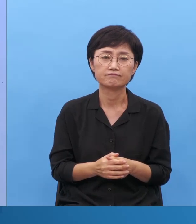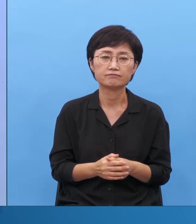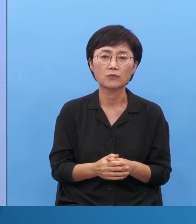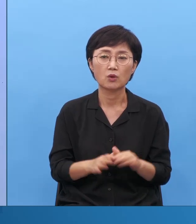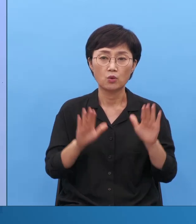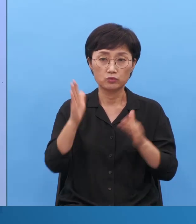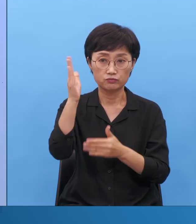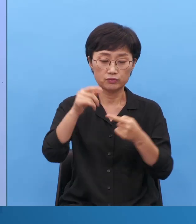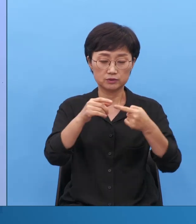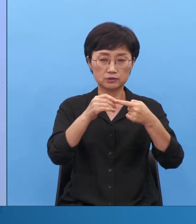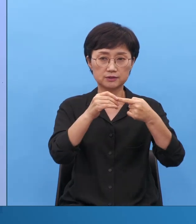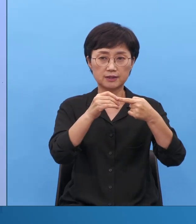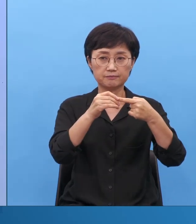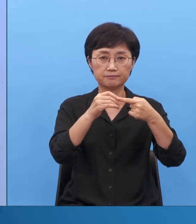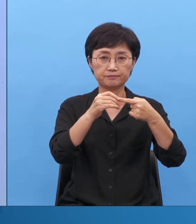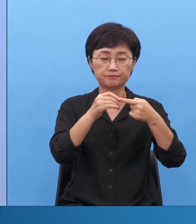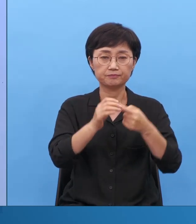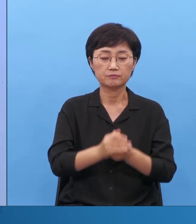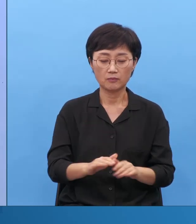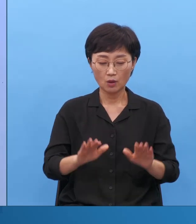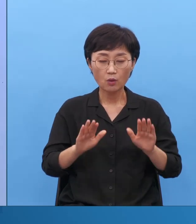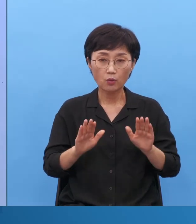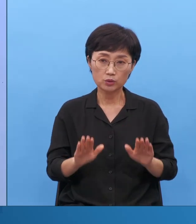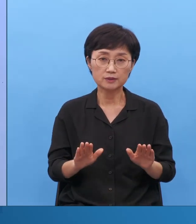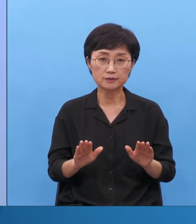첫째입니다. Number 1. 오늘